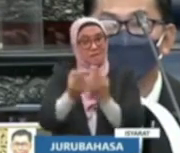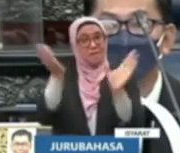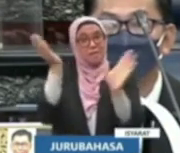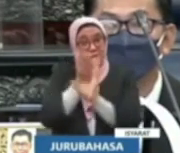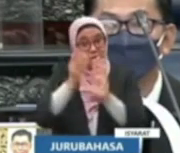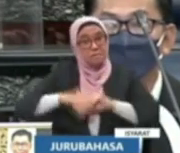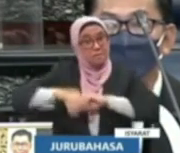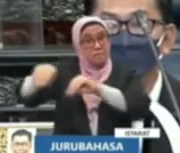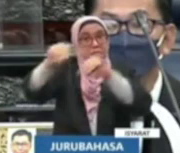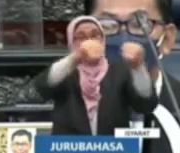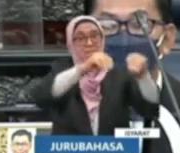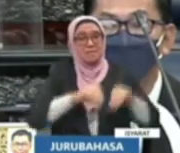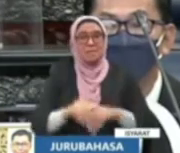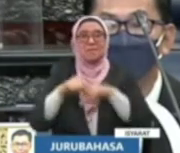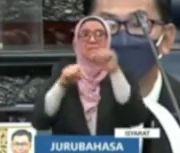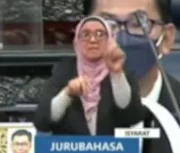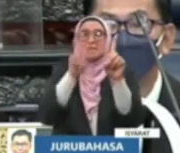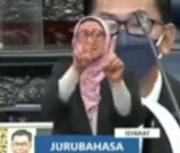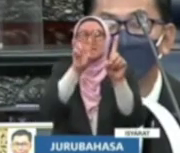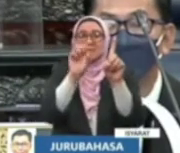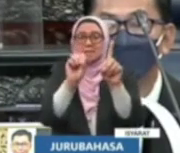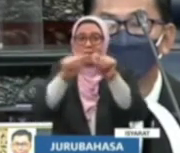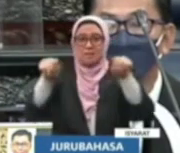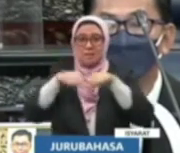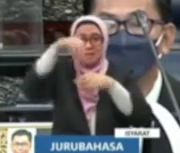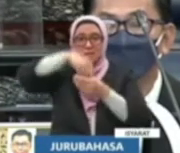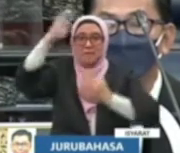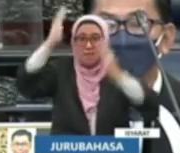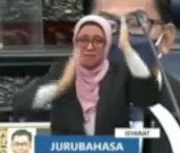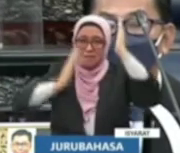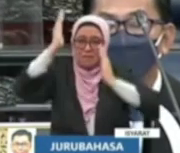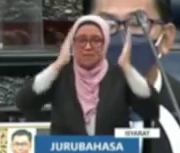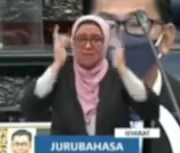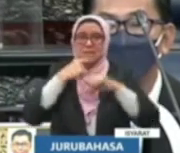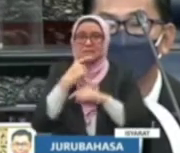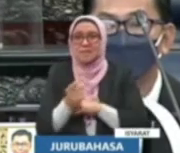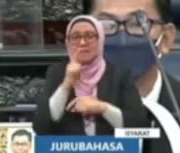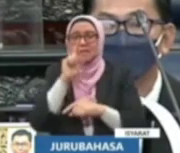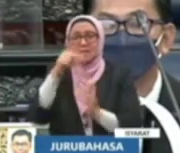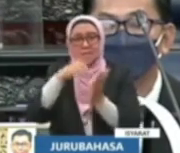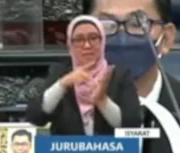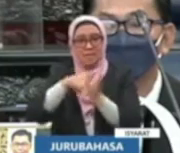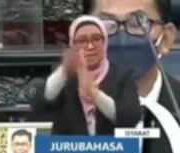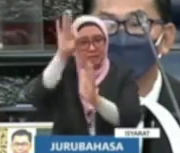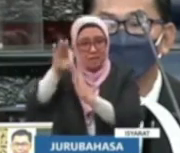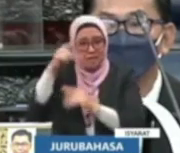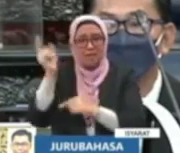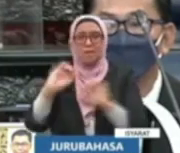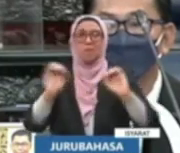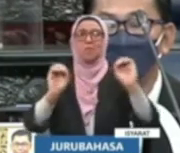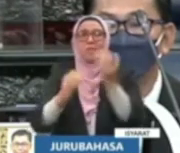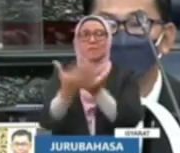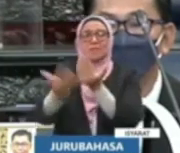250 mukim submission yang ditangkap pasti tiada atau kekurangan akses perfect macam perbankan asas